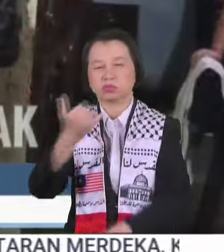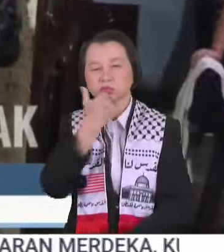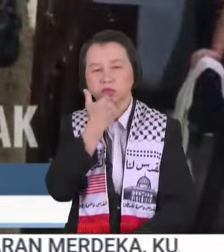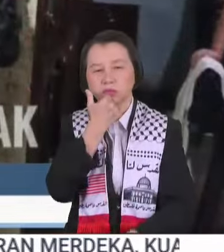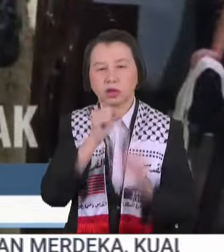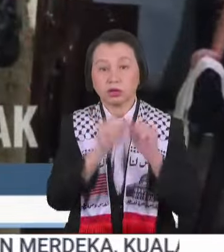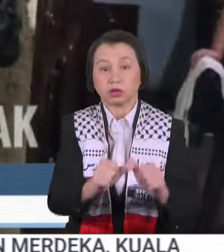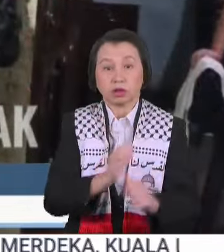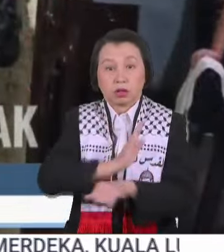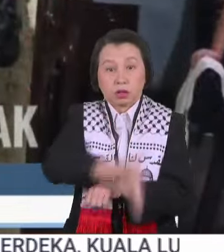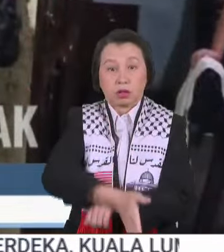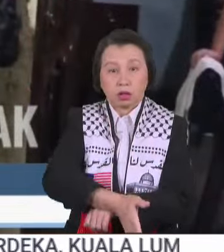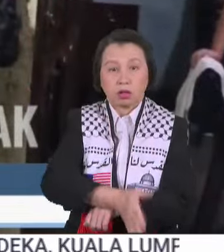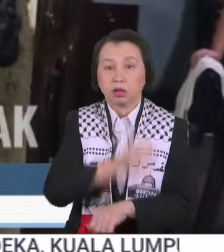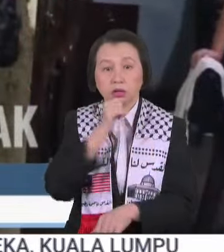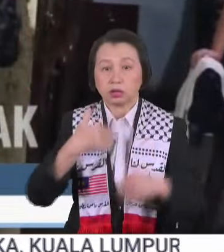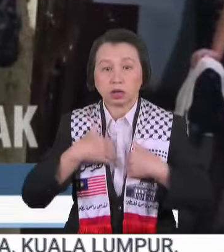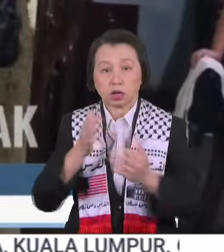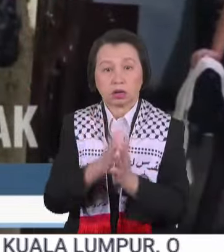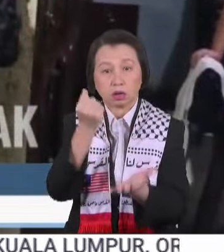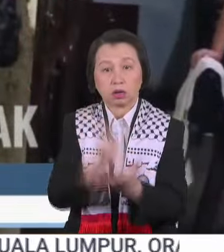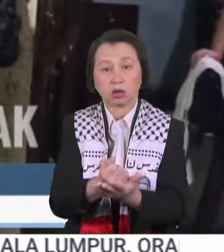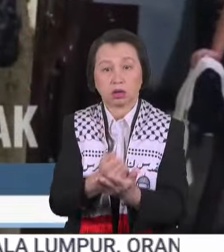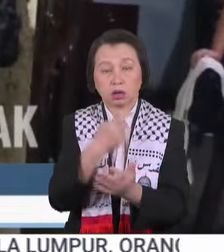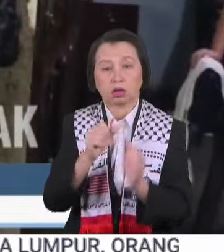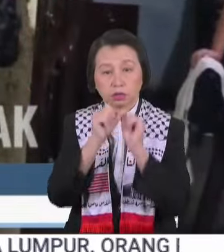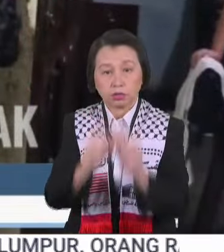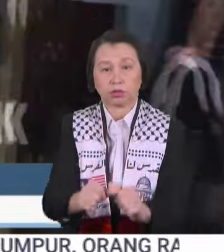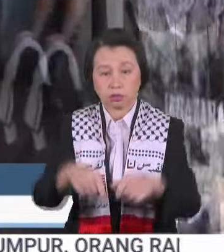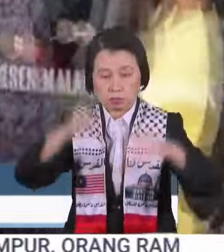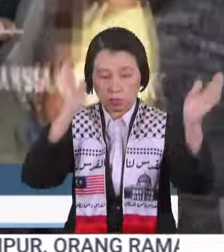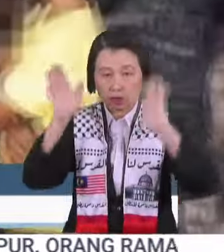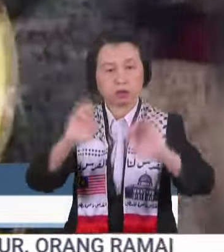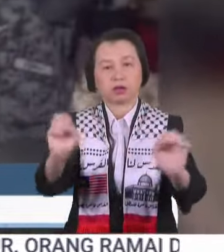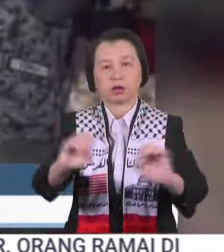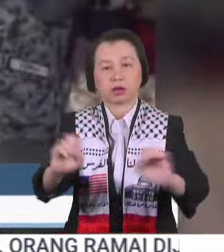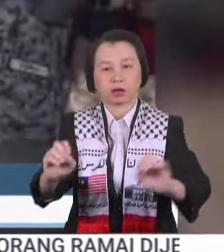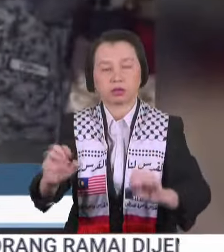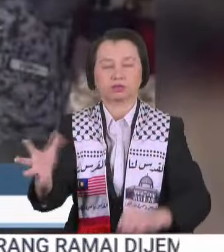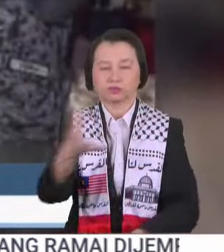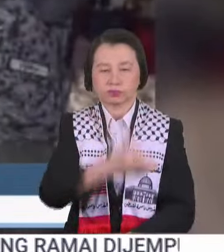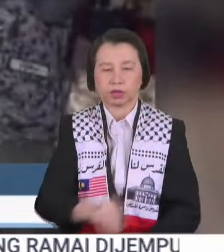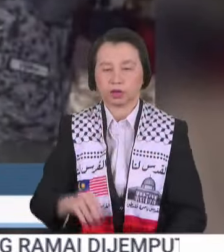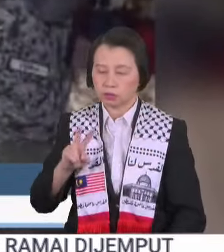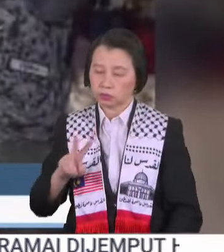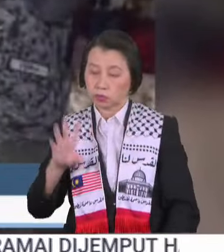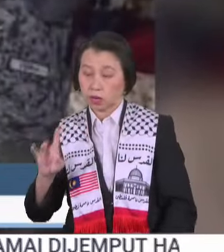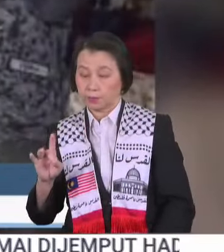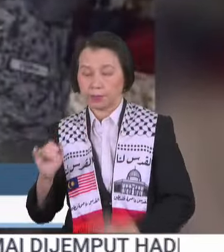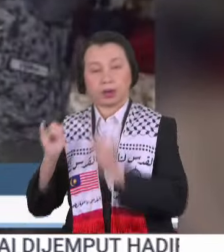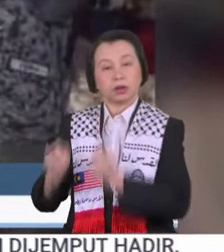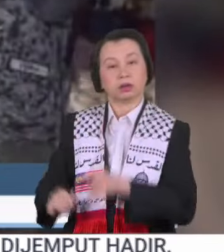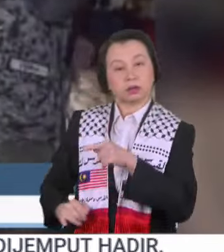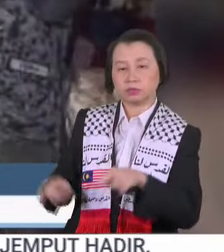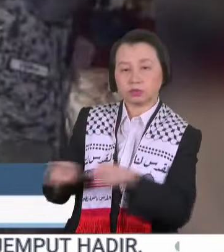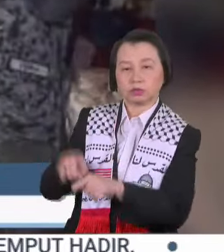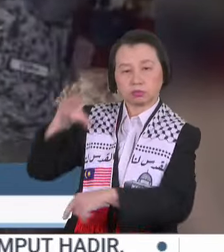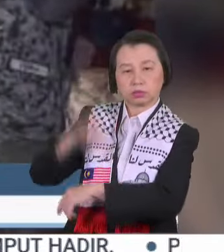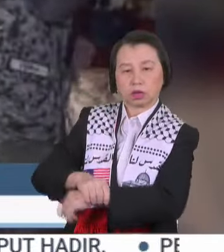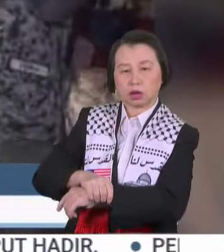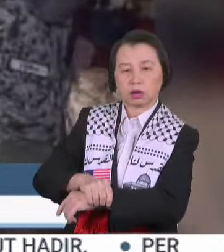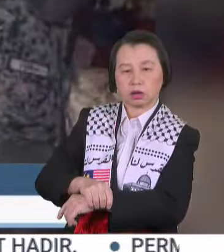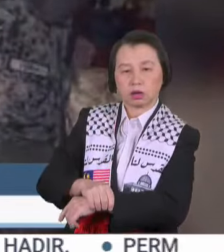seperti tinggal lebih masa dan tidak mempunyai pas yang sah untuk tinggal di negara ini. Sementara itu, 28 individu turut ditahan